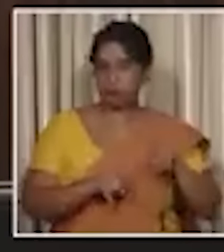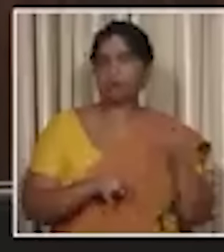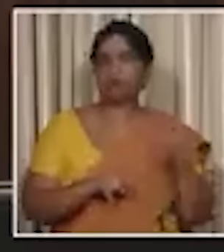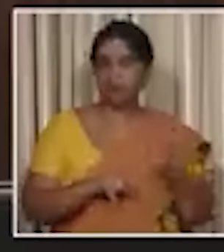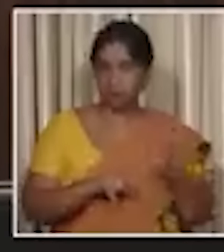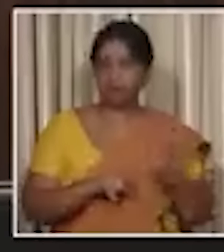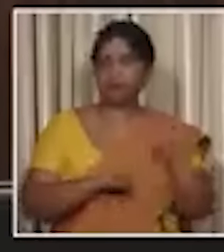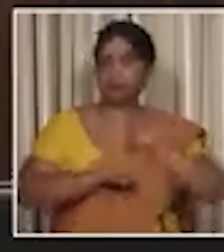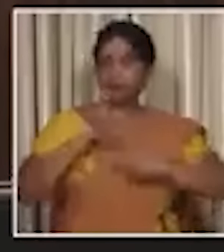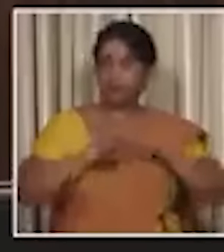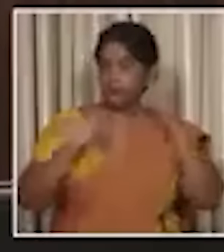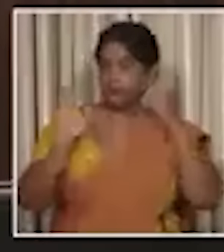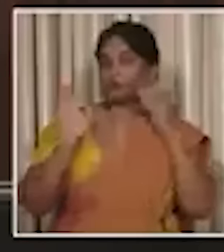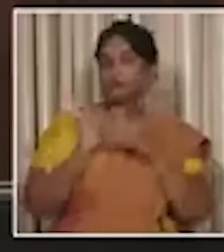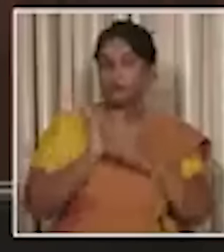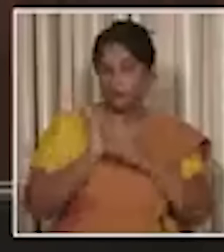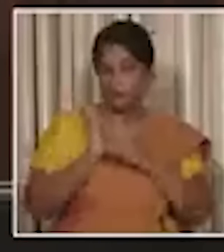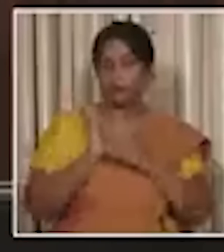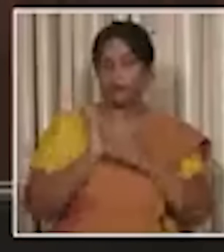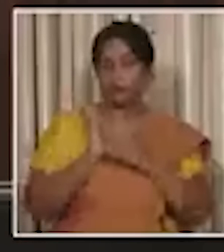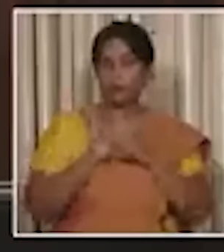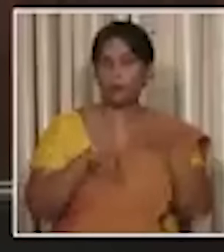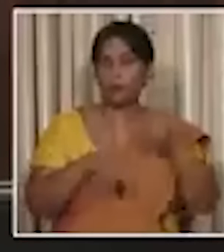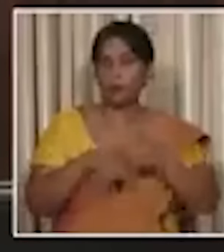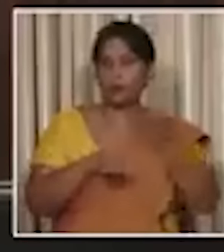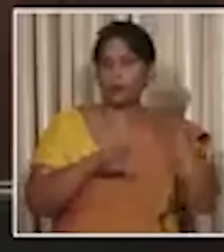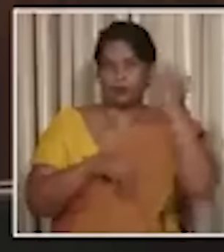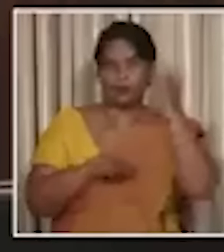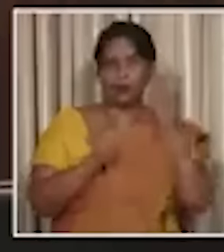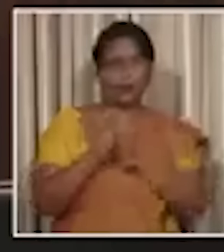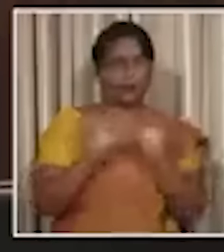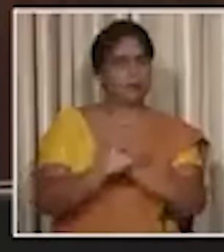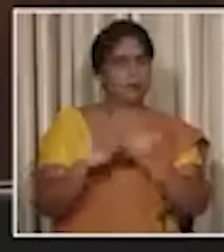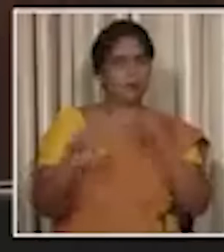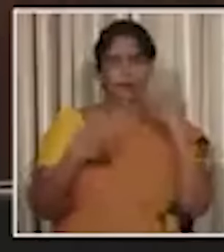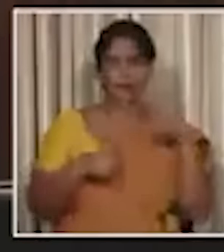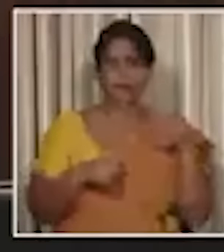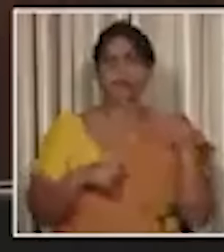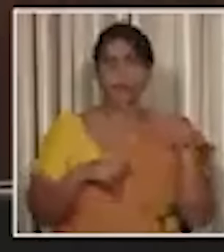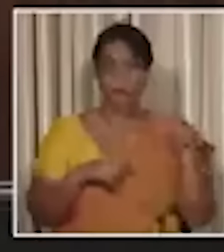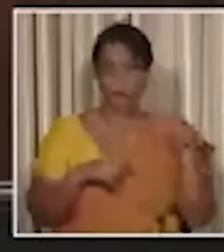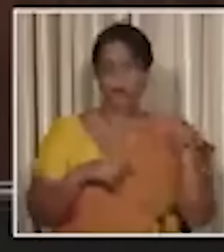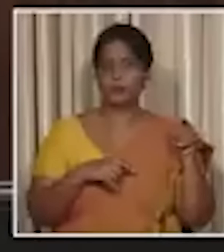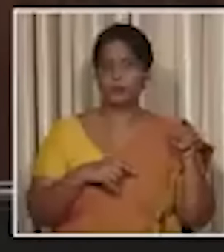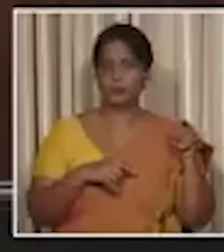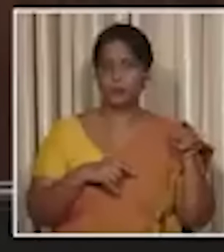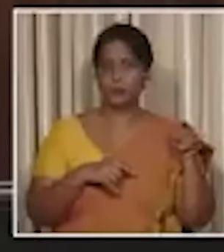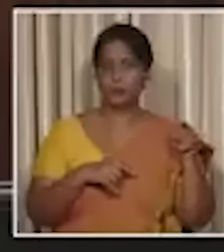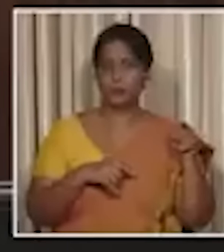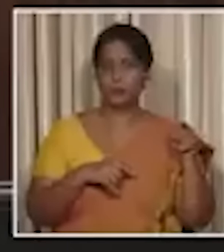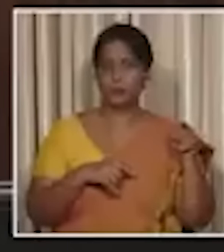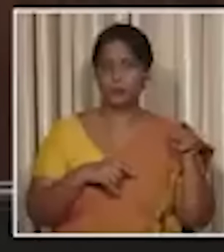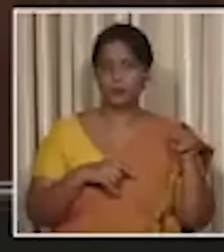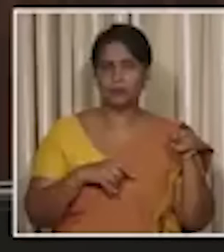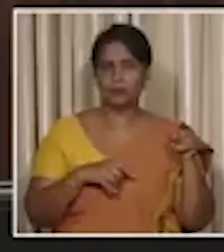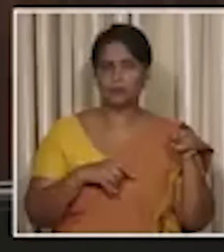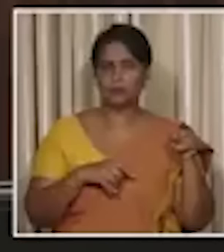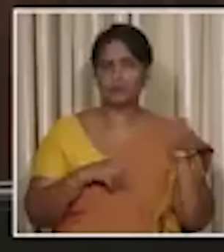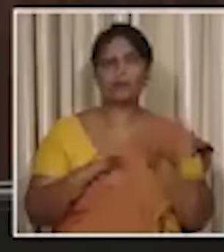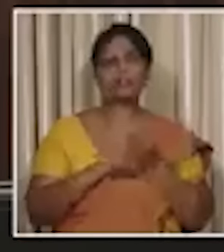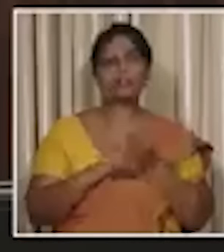இந்த குழப்பகரமான மாற்றங்களுக்கு அந்த ஒழுங்குபடுத்தல் அமைப்புகள் போதுமானதாக, சட்டங்கள்